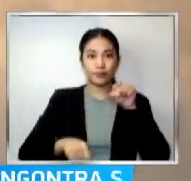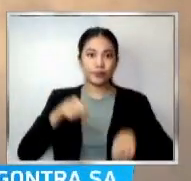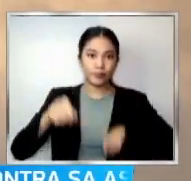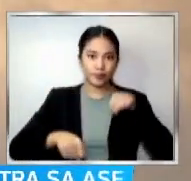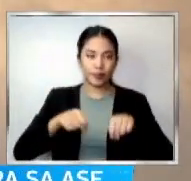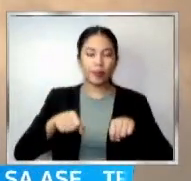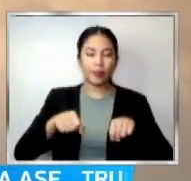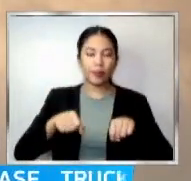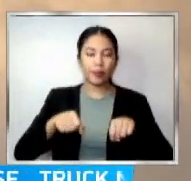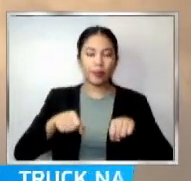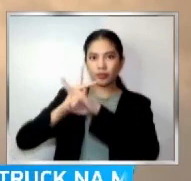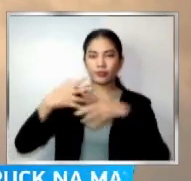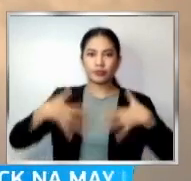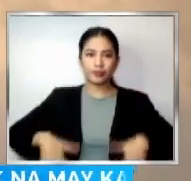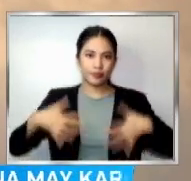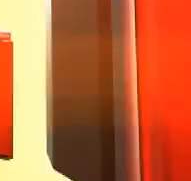at ng tamang damit.